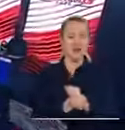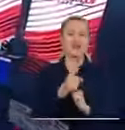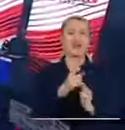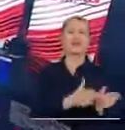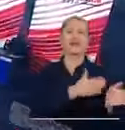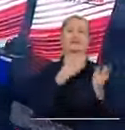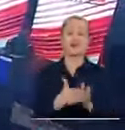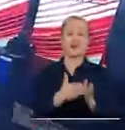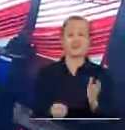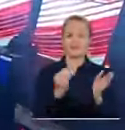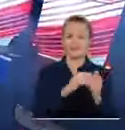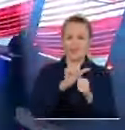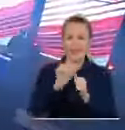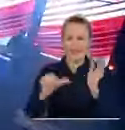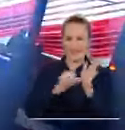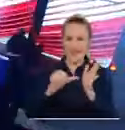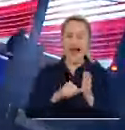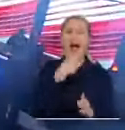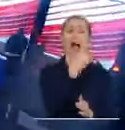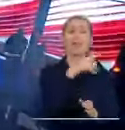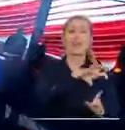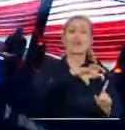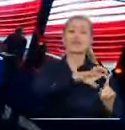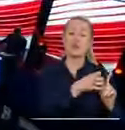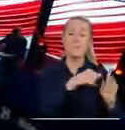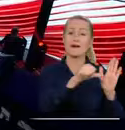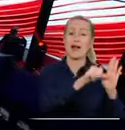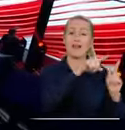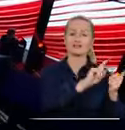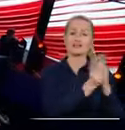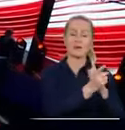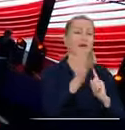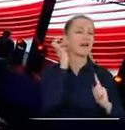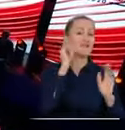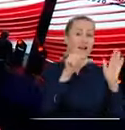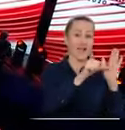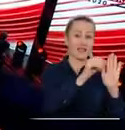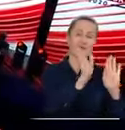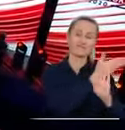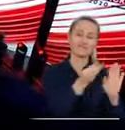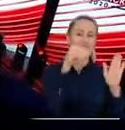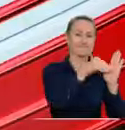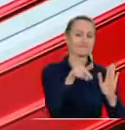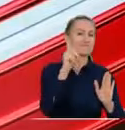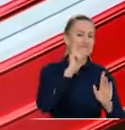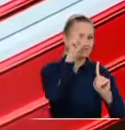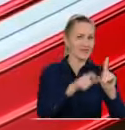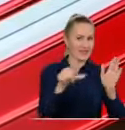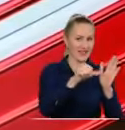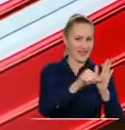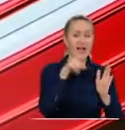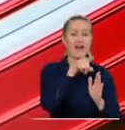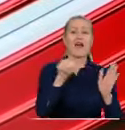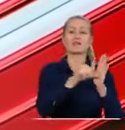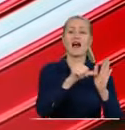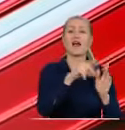kolejnego 11 kandydata, a jeden ze sztabów zamienił kandydatkę na kandydata. Kandydaci stoją w studiu zgodnie